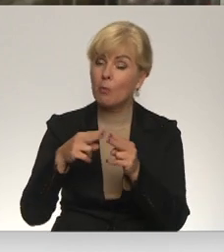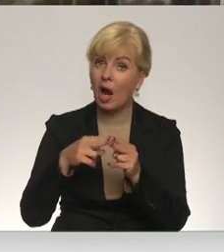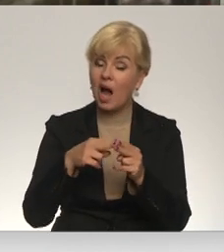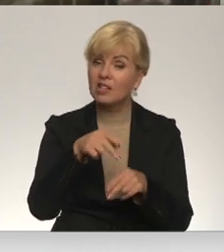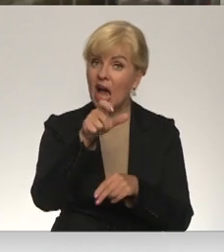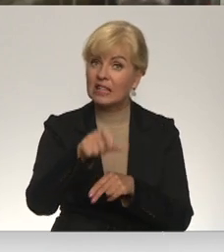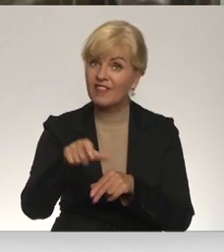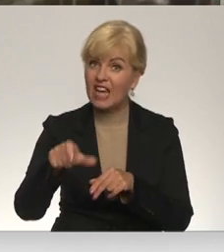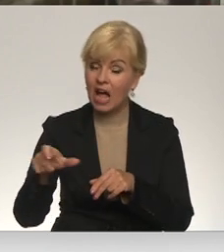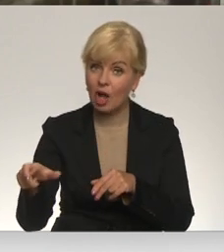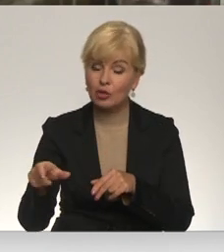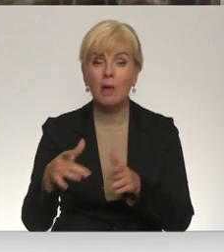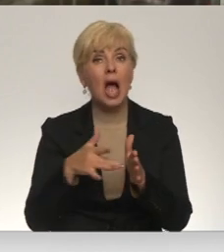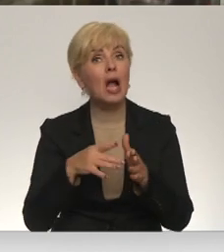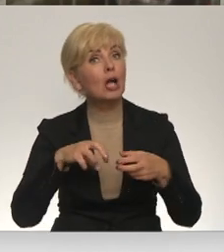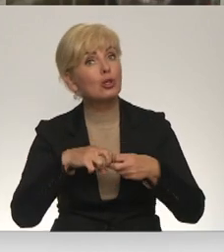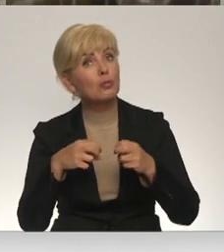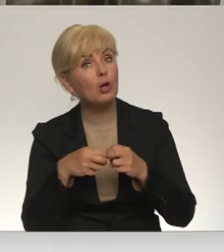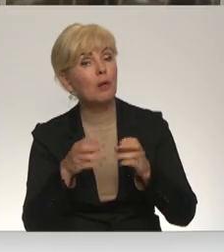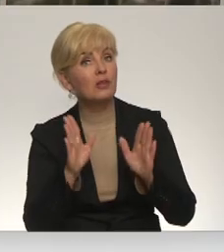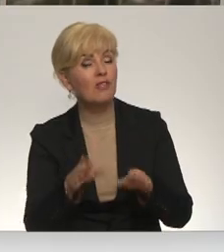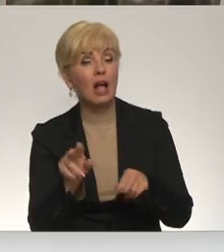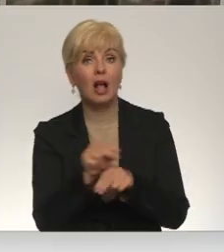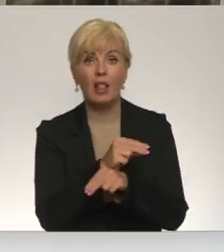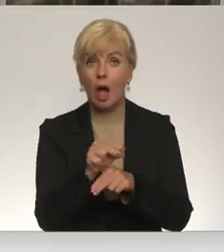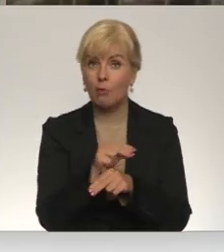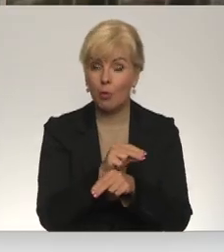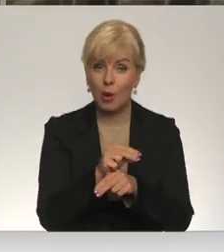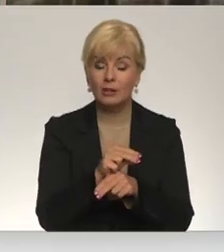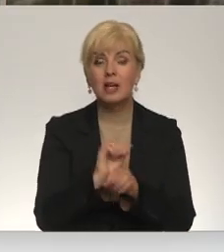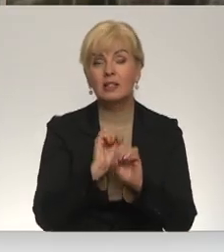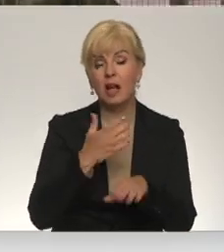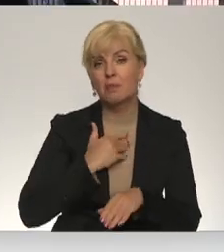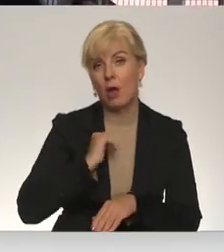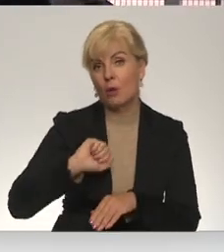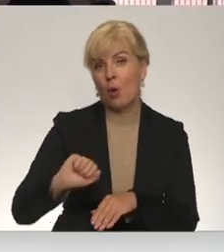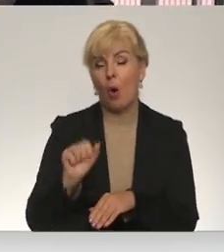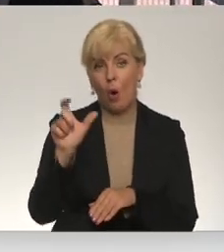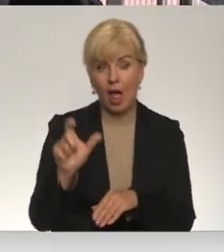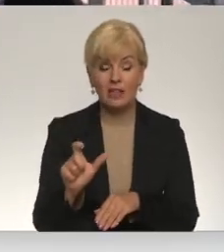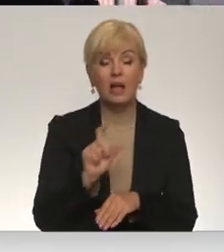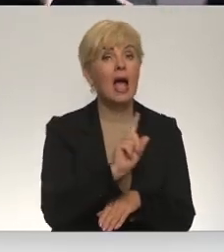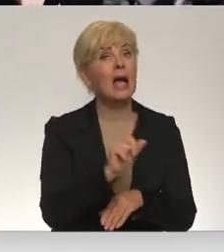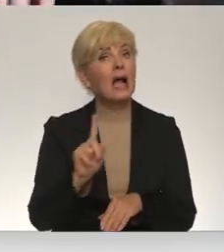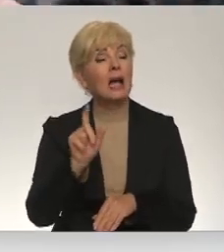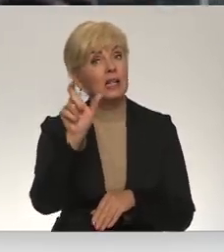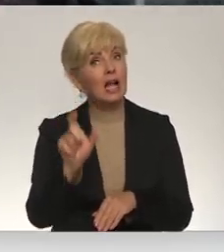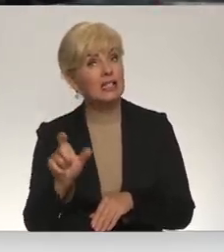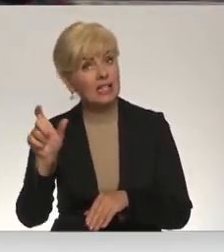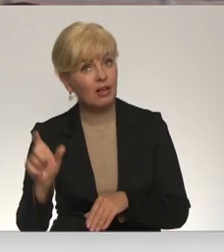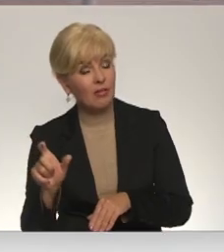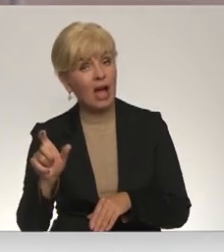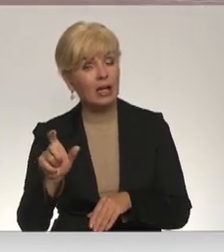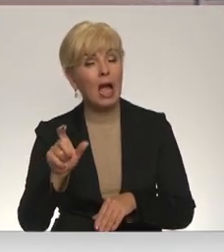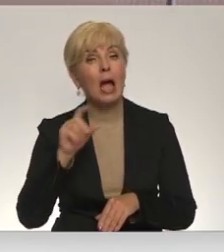posmā. Kādas sekas tas var atstāt un kā to labot, stāsta Dāvids Freidenfelds. Katrā cilvēkā ir psiholoģiskās